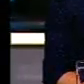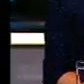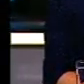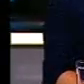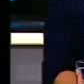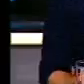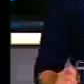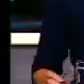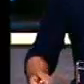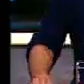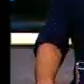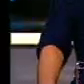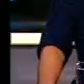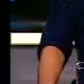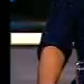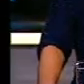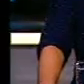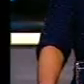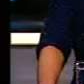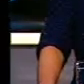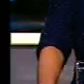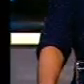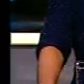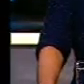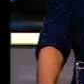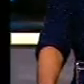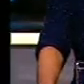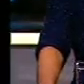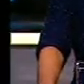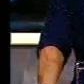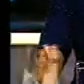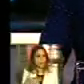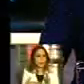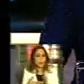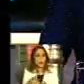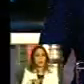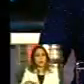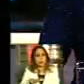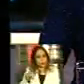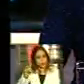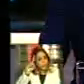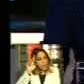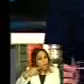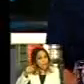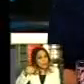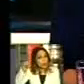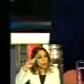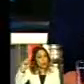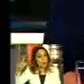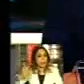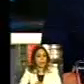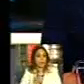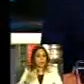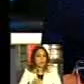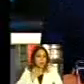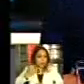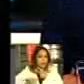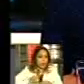הכלכלית הפיננסית למדו היום שיעור חשוב. לא כדאי להתעלם מביקורת ציבורית. גם אם אתם חושבים שאתם מנפנפים אותה בהצלחה יתרה כבר